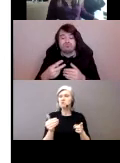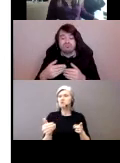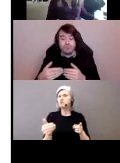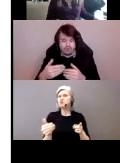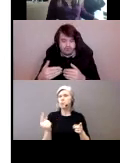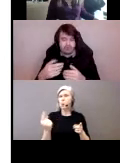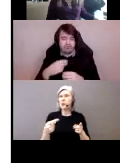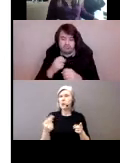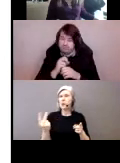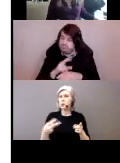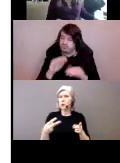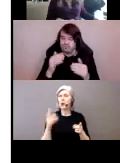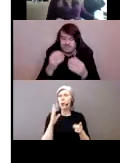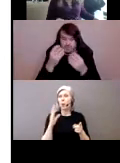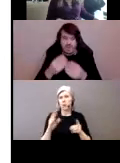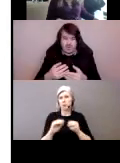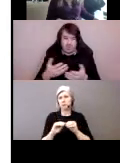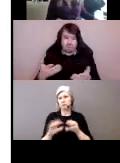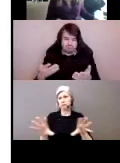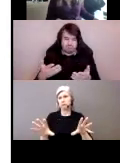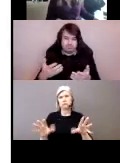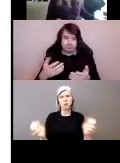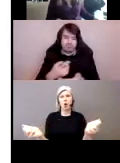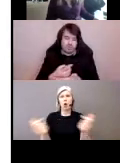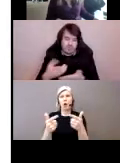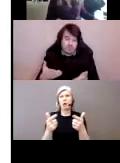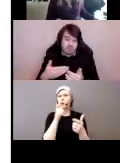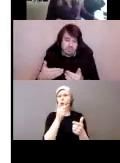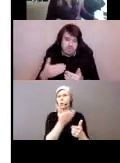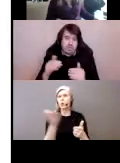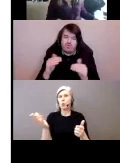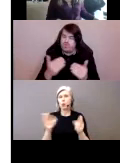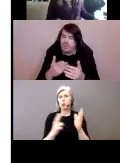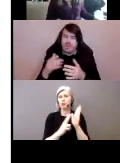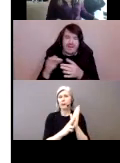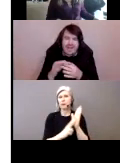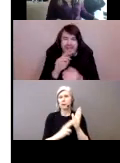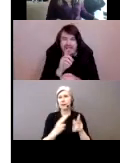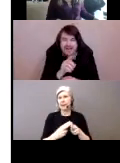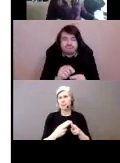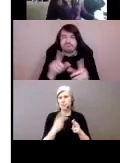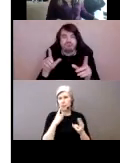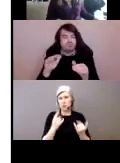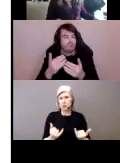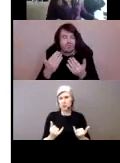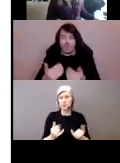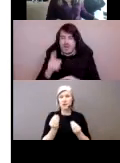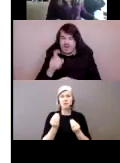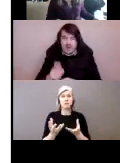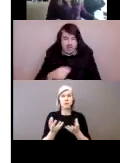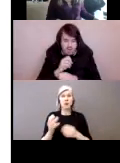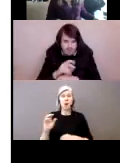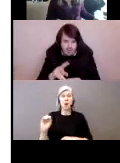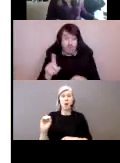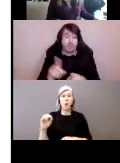Nous enverrons toutes ces informations au cours de la semaine avec tous les liens nécessaires. De plus, sur la page